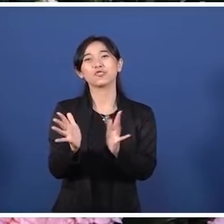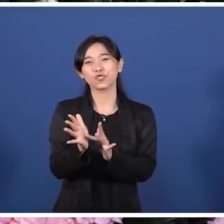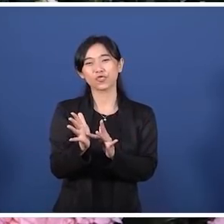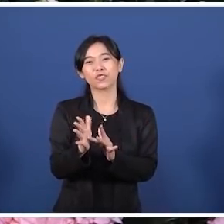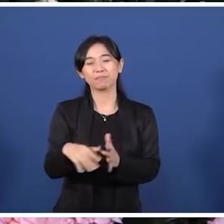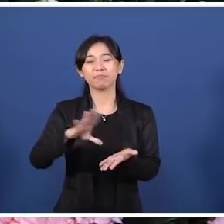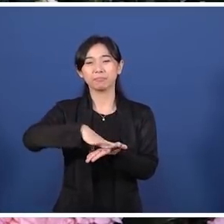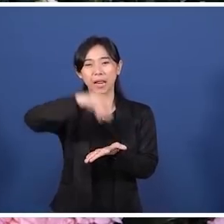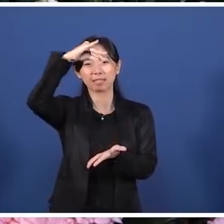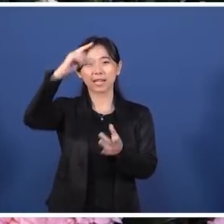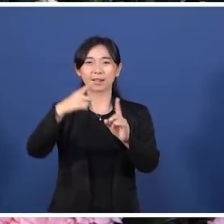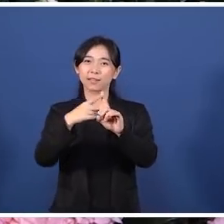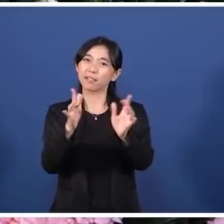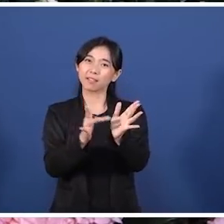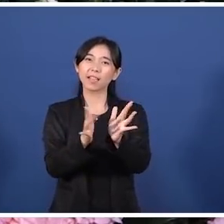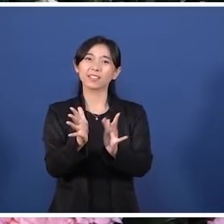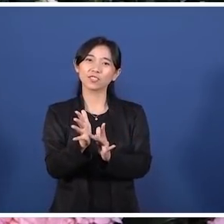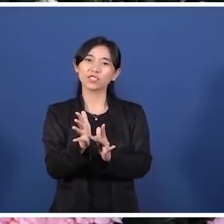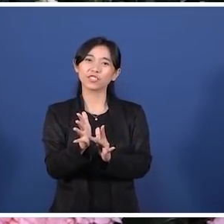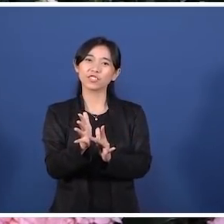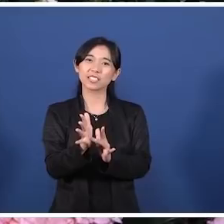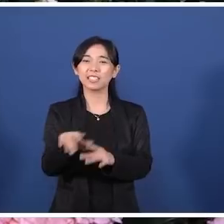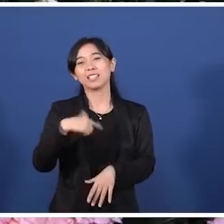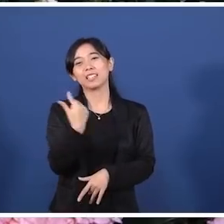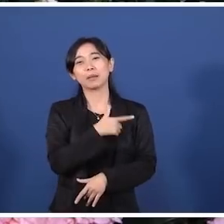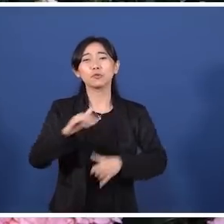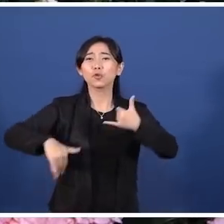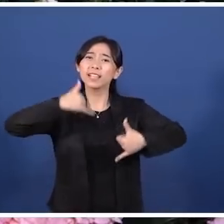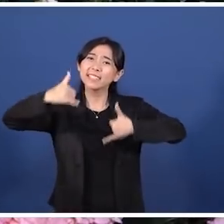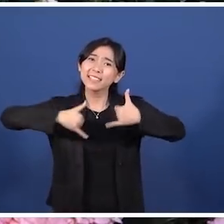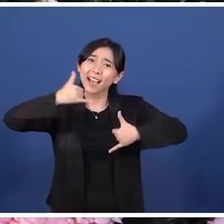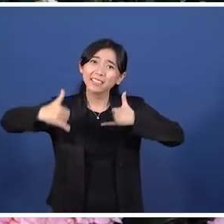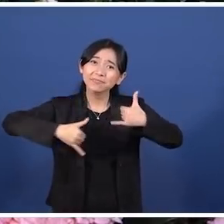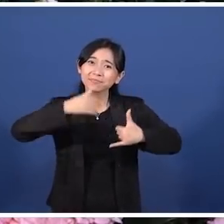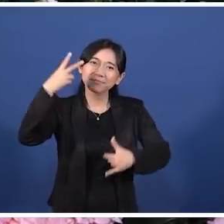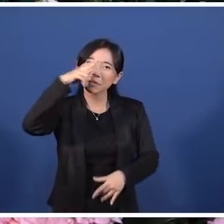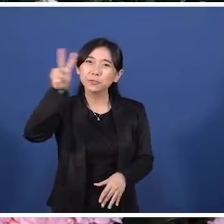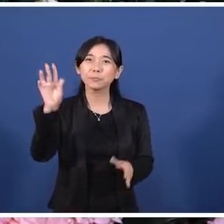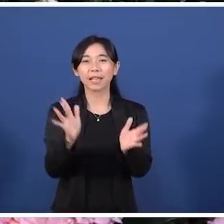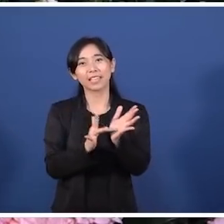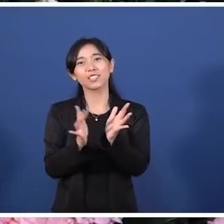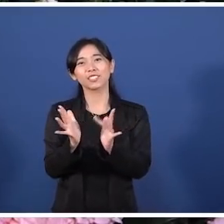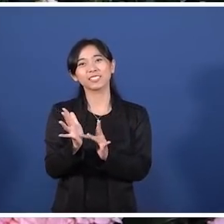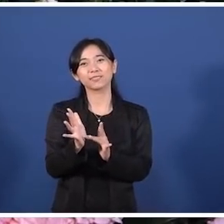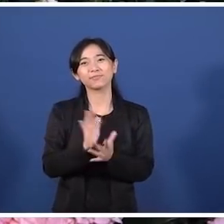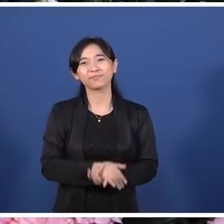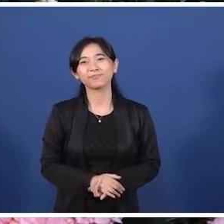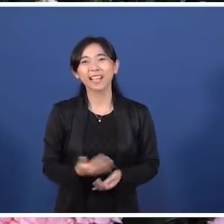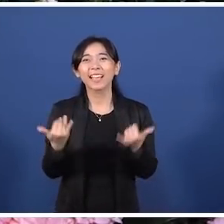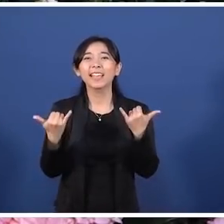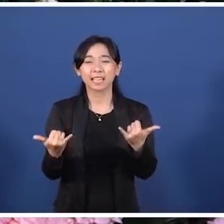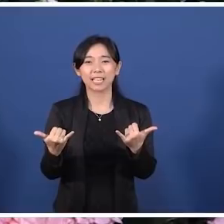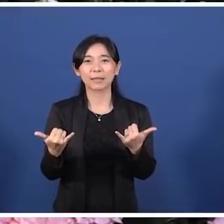kepada Yesus itu. Betul-betul mengerti kenapa kita harus bergembira karena kita berjumpa dengan Kristus. Ini